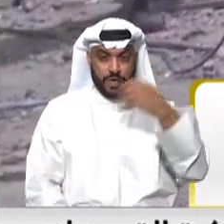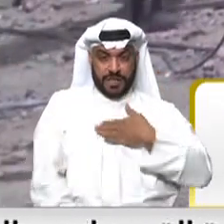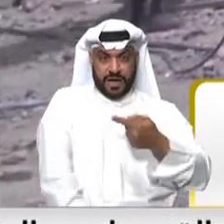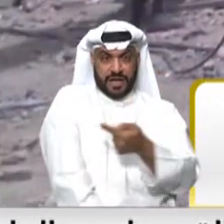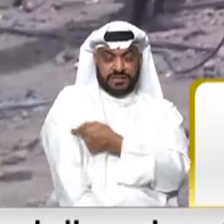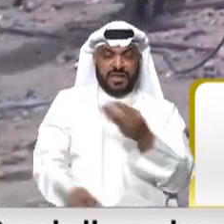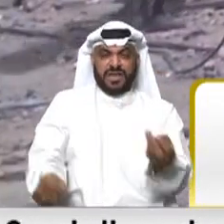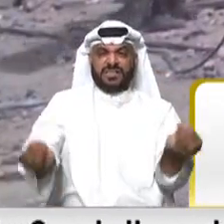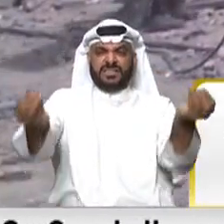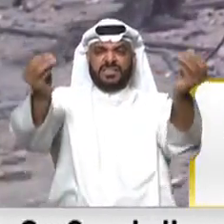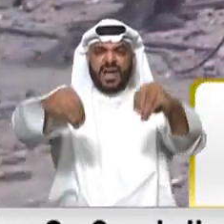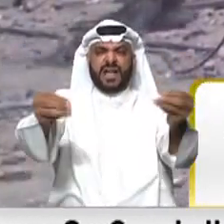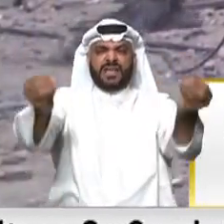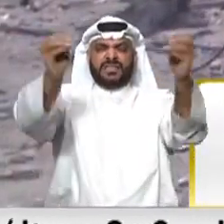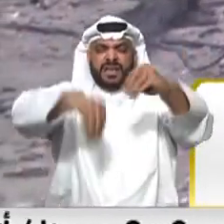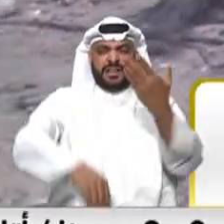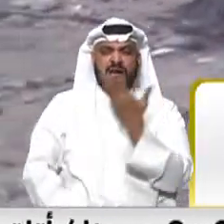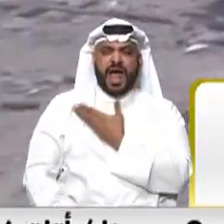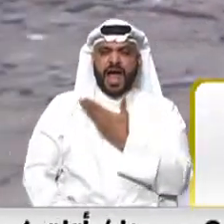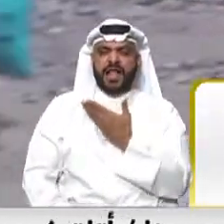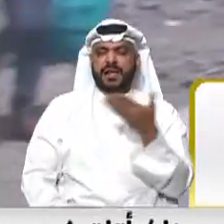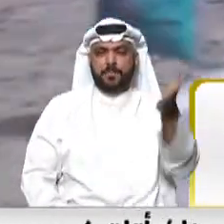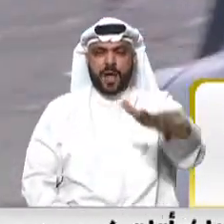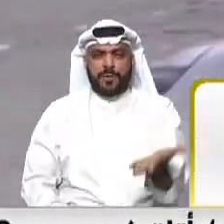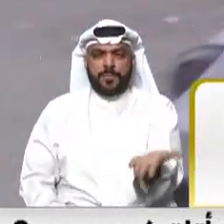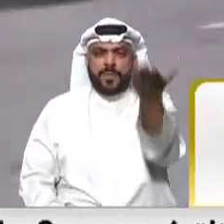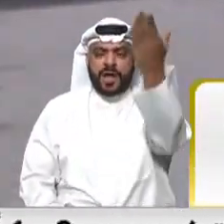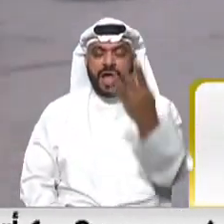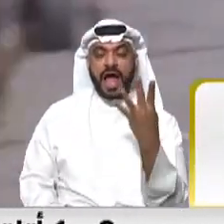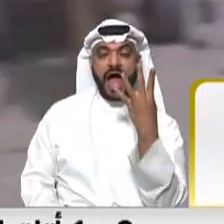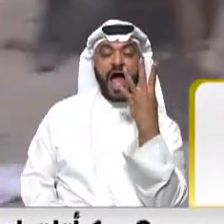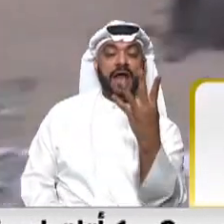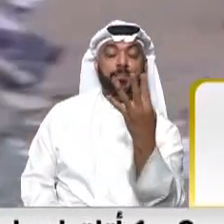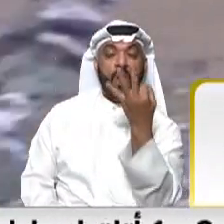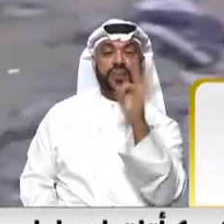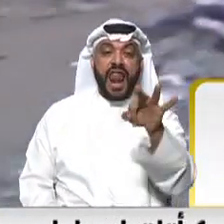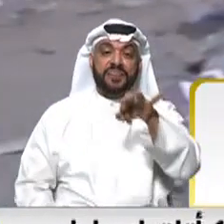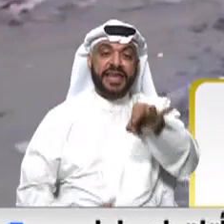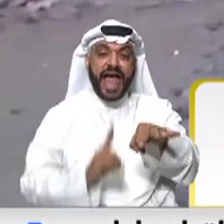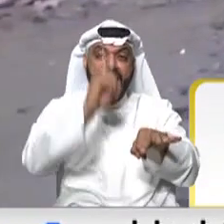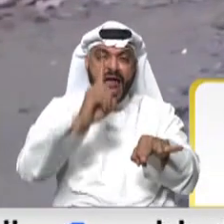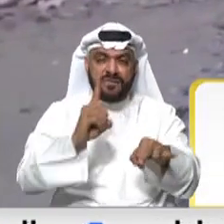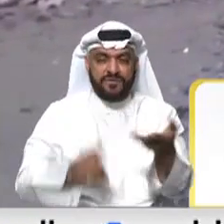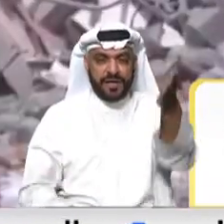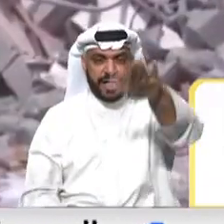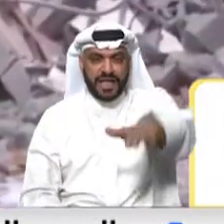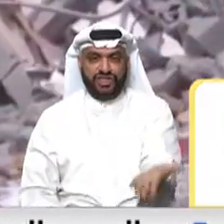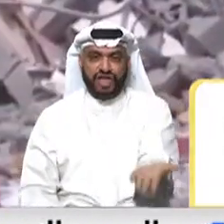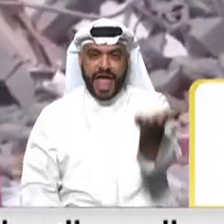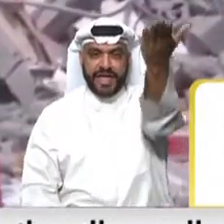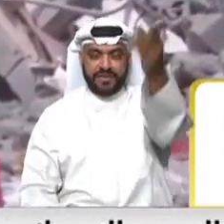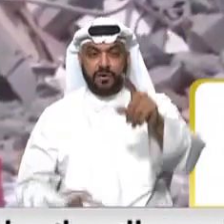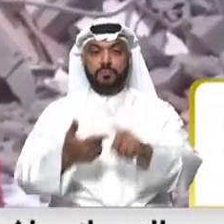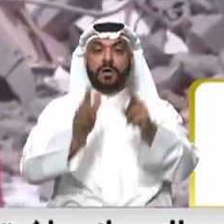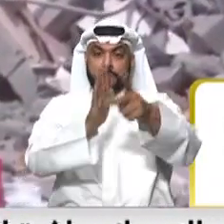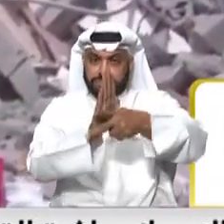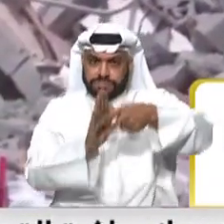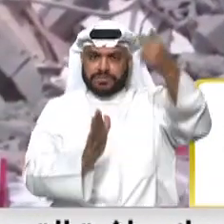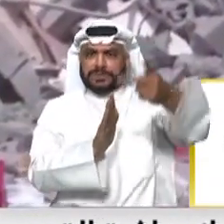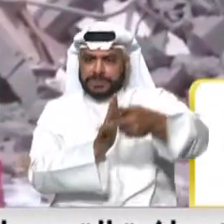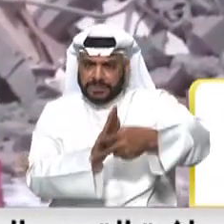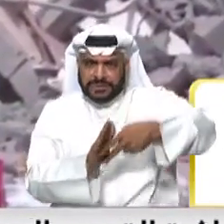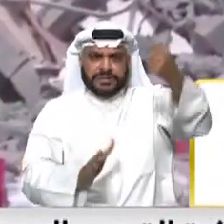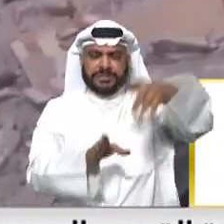عدد شهداء في غزة إلى أكثر من 34 ألف، فيما تواصل قوات الاحتلال ارتكاب جريمة